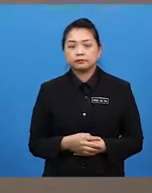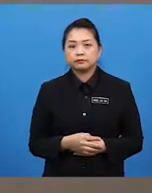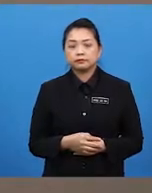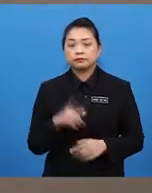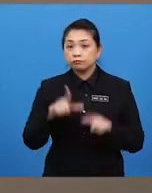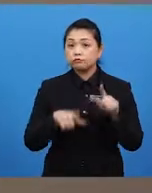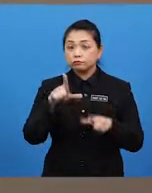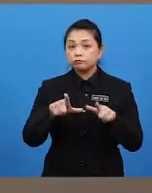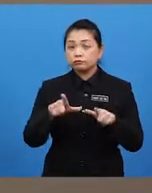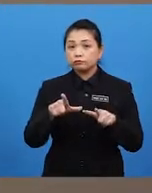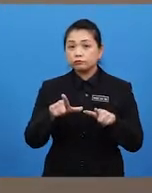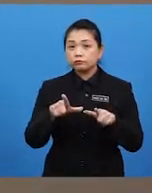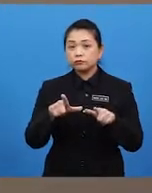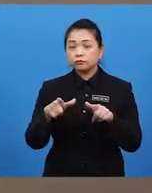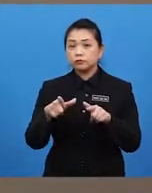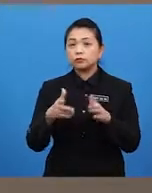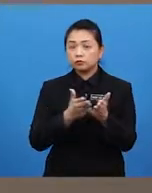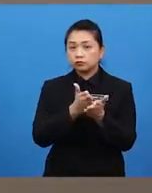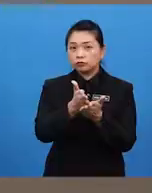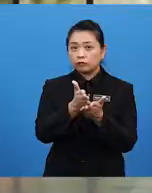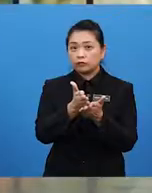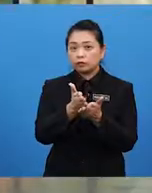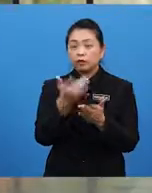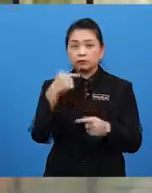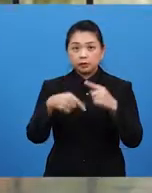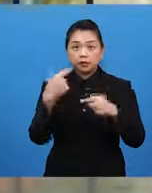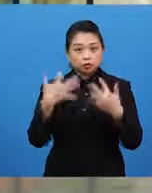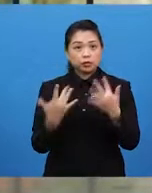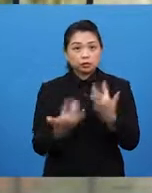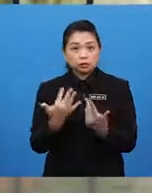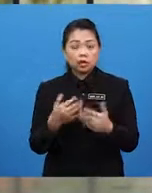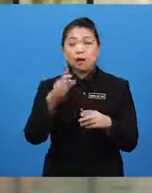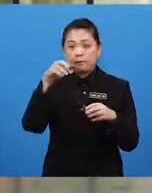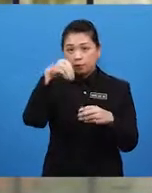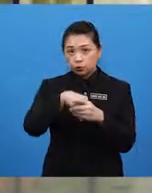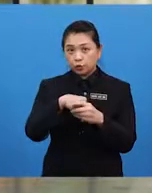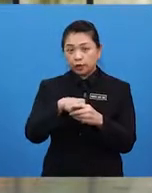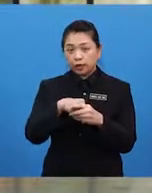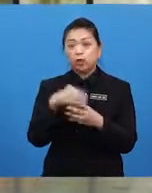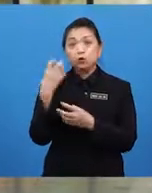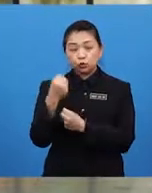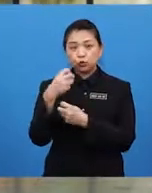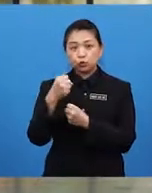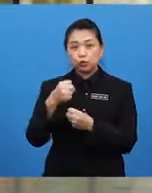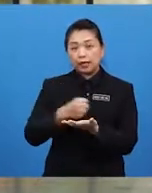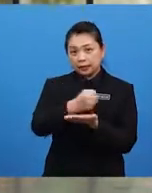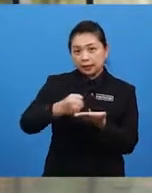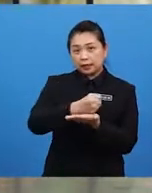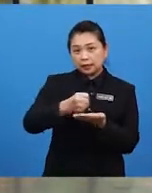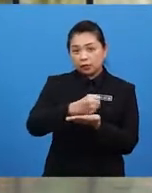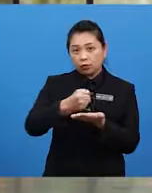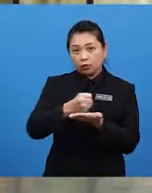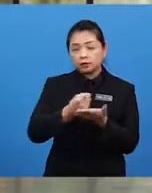Hai rangka seterusnya Jeddah setelah sup mendidih masukkan susu dan kacang sebentar supaya susu